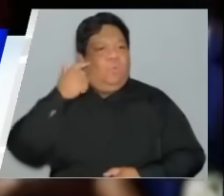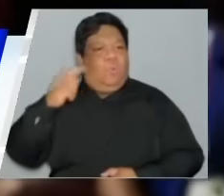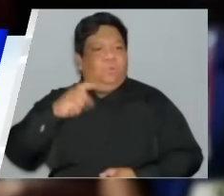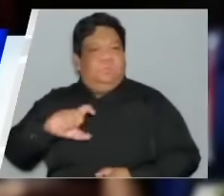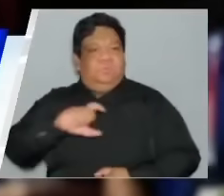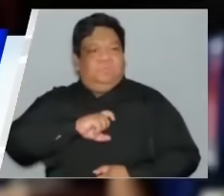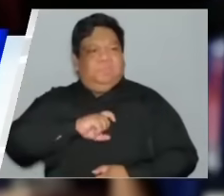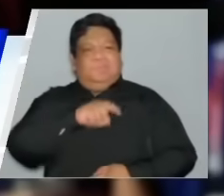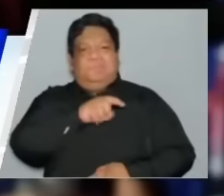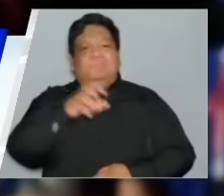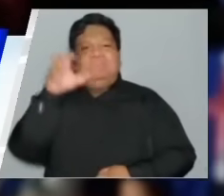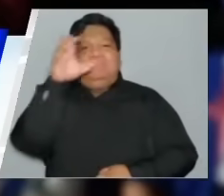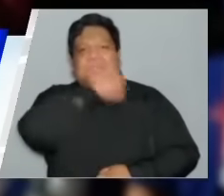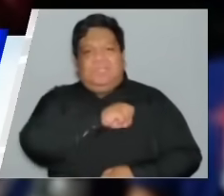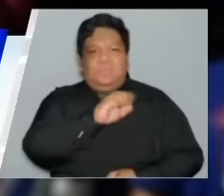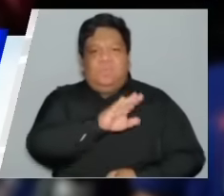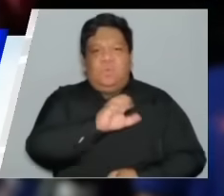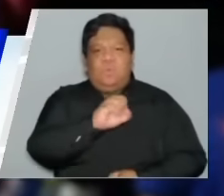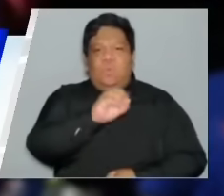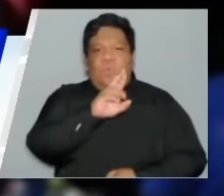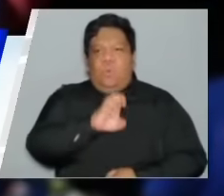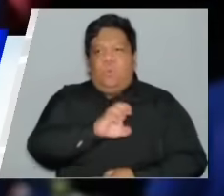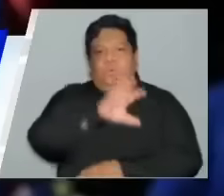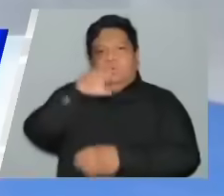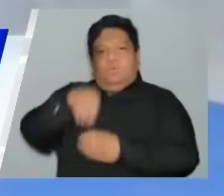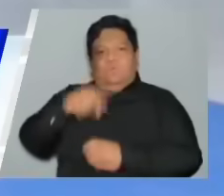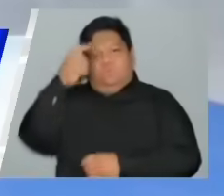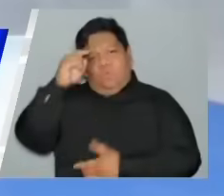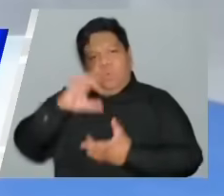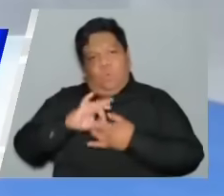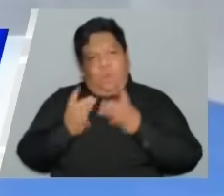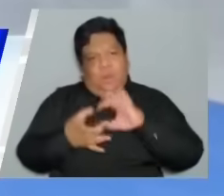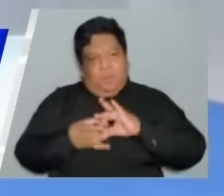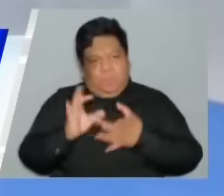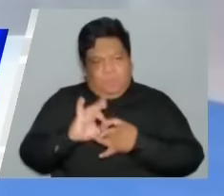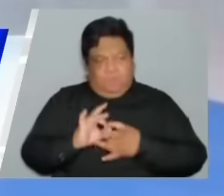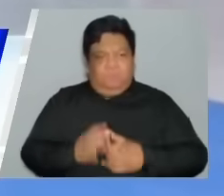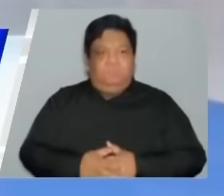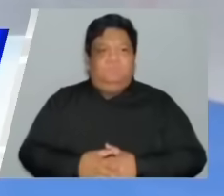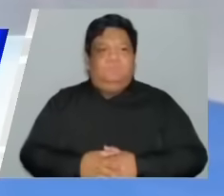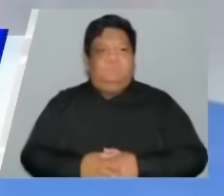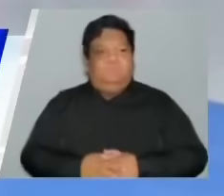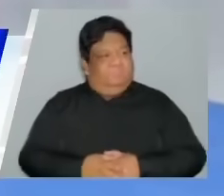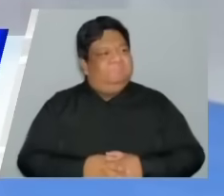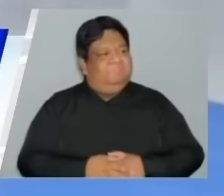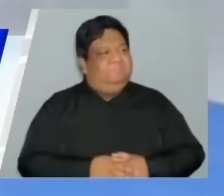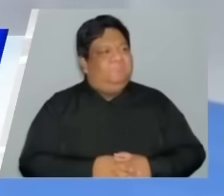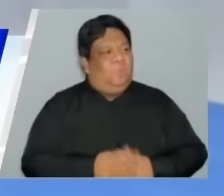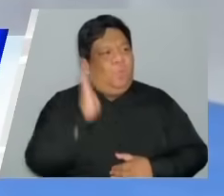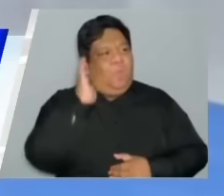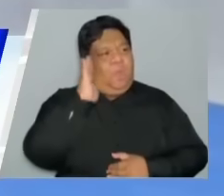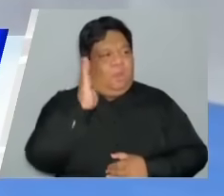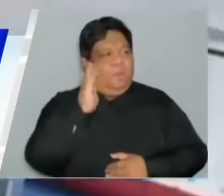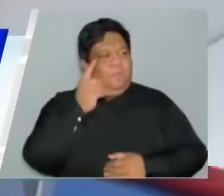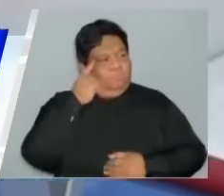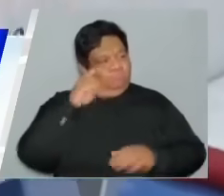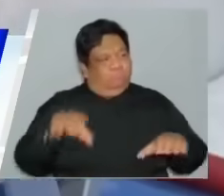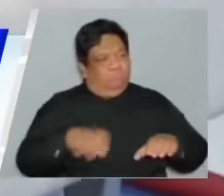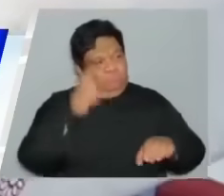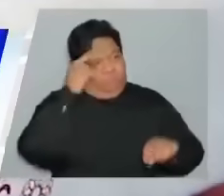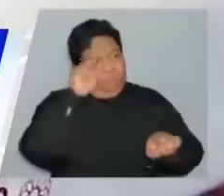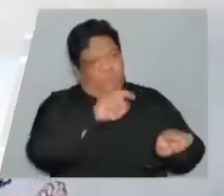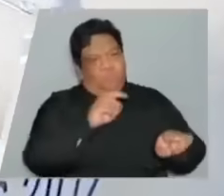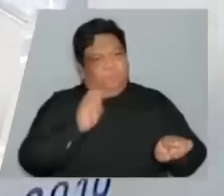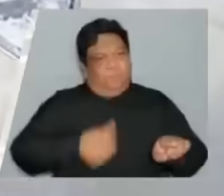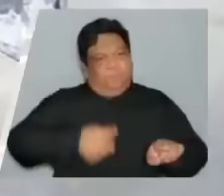ang score para mag-qualify sa Paris Olympics. Bawi ka po namin sa Olympics. Mabawi po tayo. Para